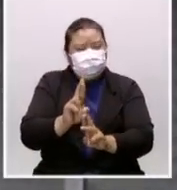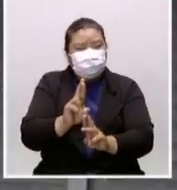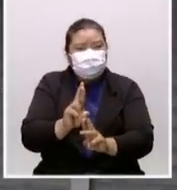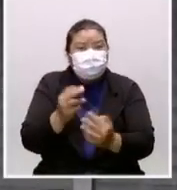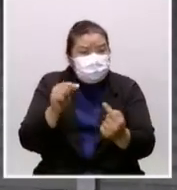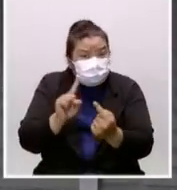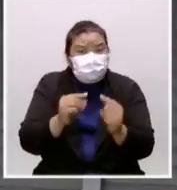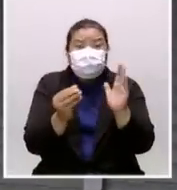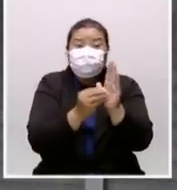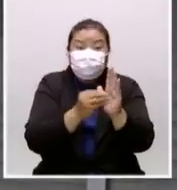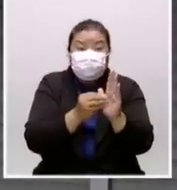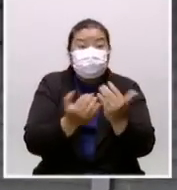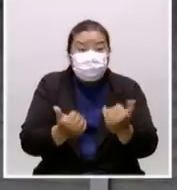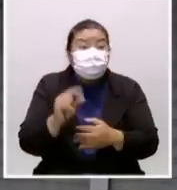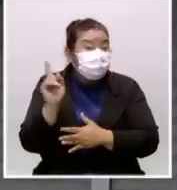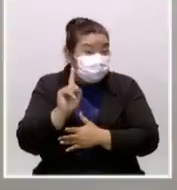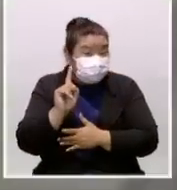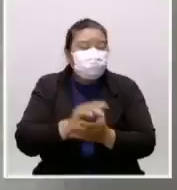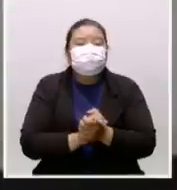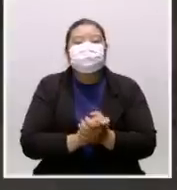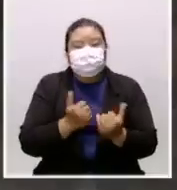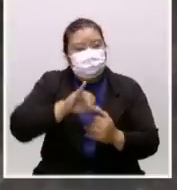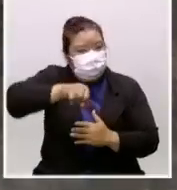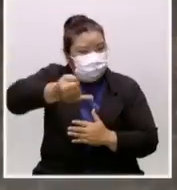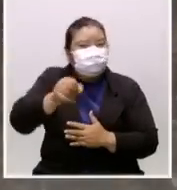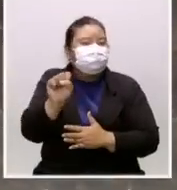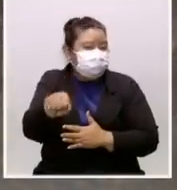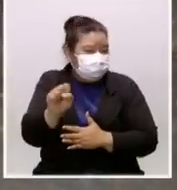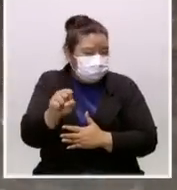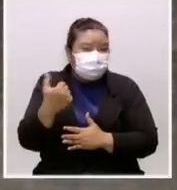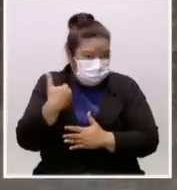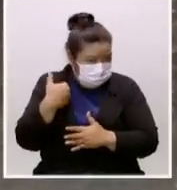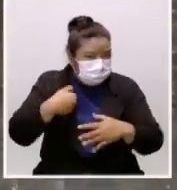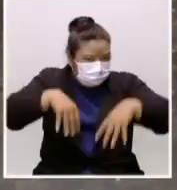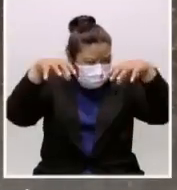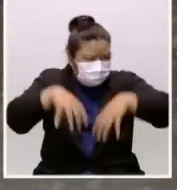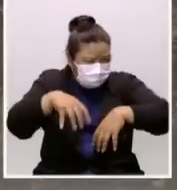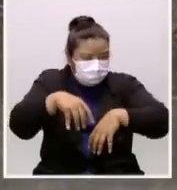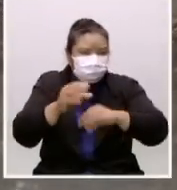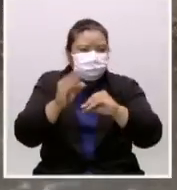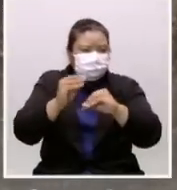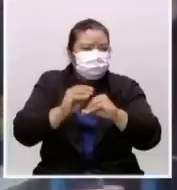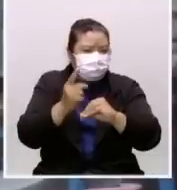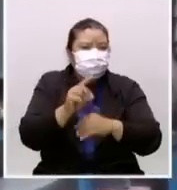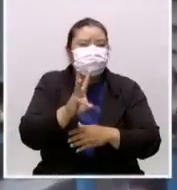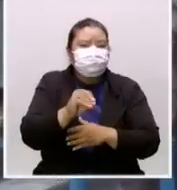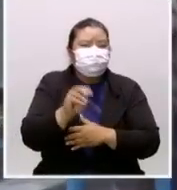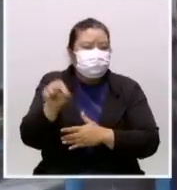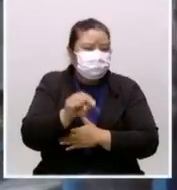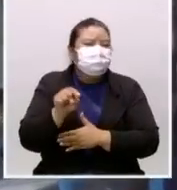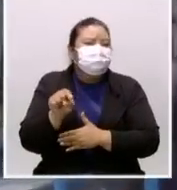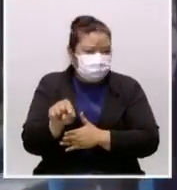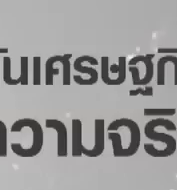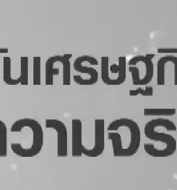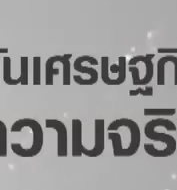ครล่ะจะเป็นอย่างไรในวันแรกของสัปดาห์นี้ก็จะมีฝนเพิ่มขึ้นนะครับถึง160ของพื้นที่เลยทีเดียวครับ